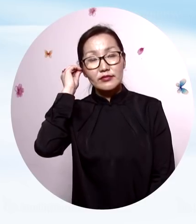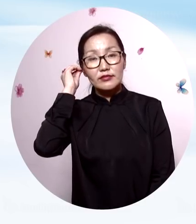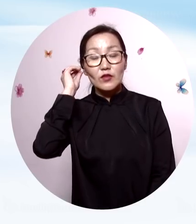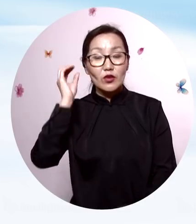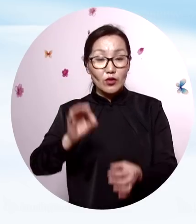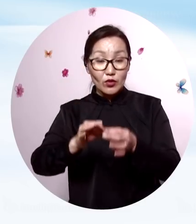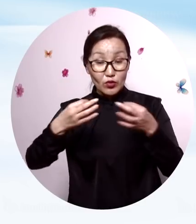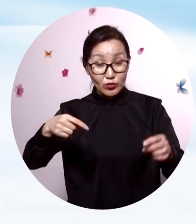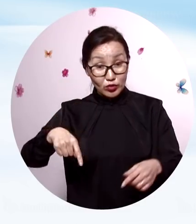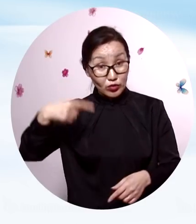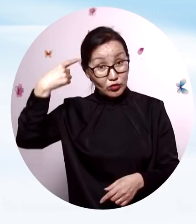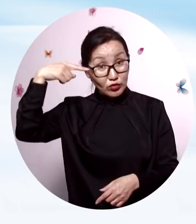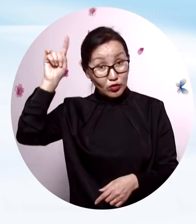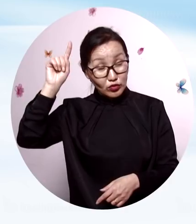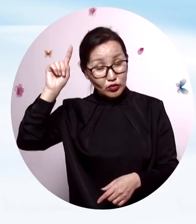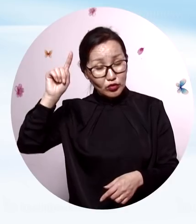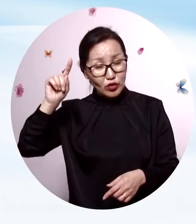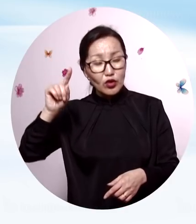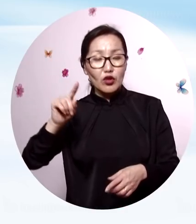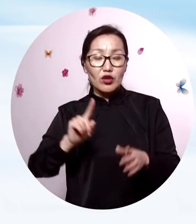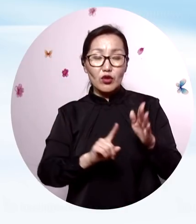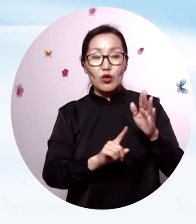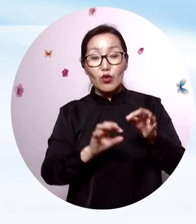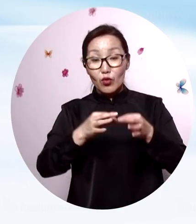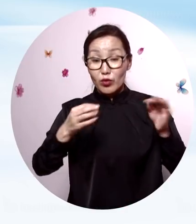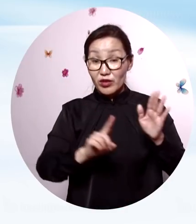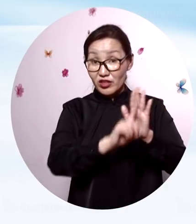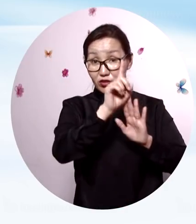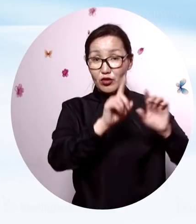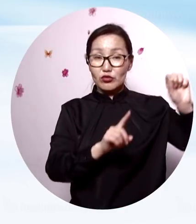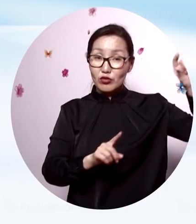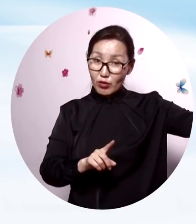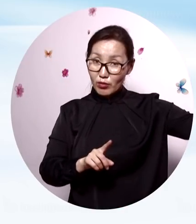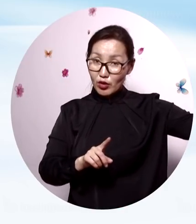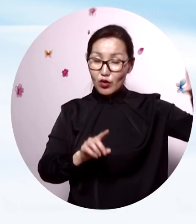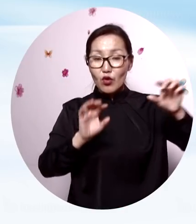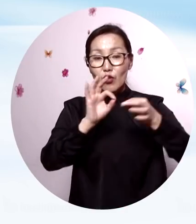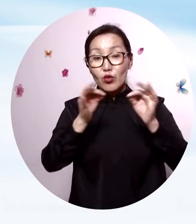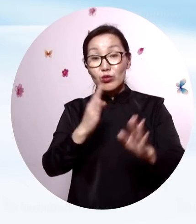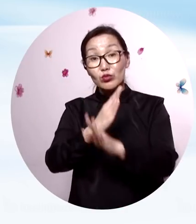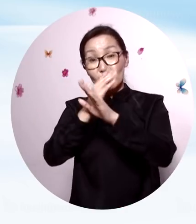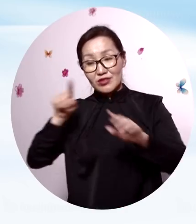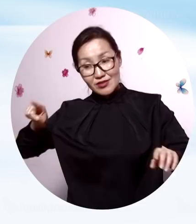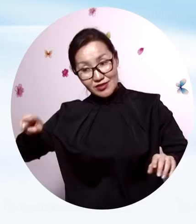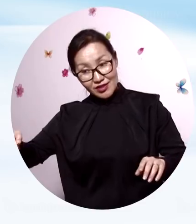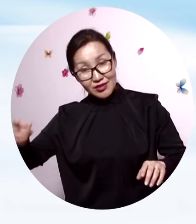Өгүүлбэр зохиохдоо бүтэн өгүүлбэрээ, өгүүлбэрээ эхлэхдээ томоор өгүүлбэрийн төгсгэлийг зэрэг 50 бичгээ